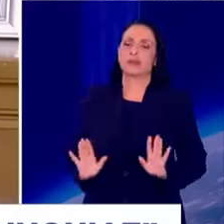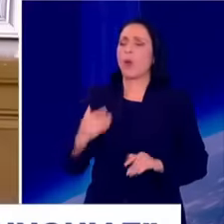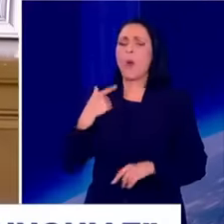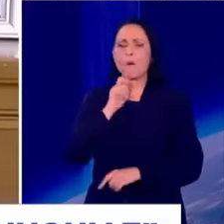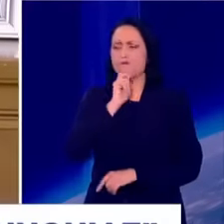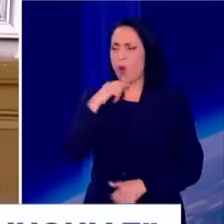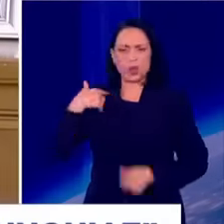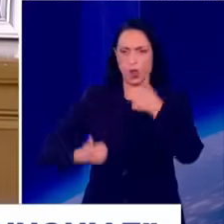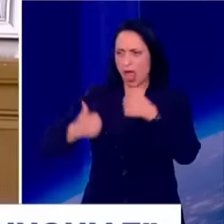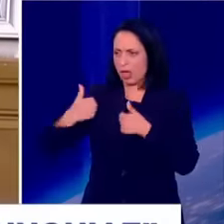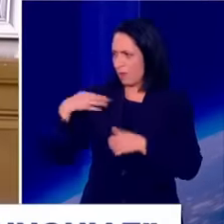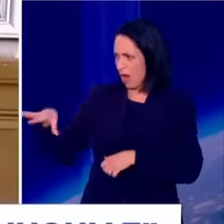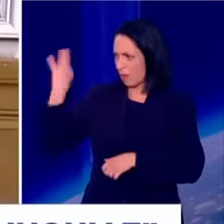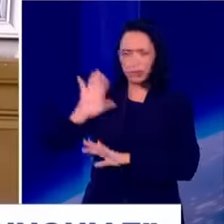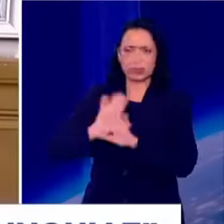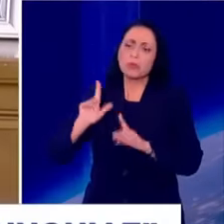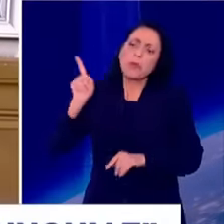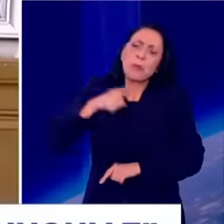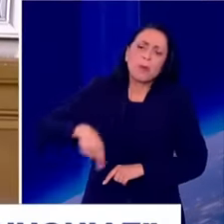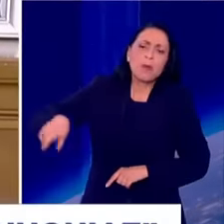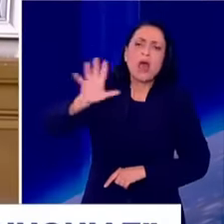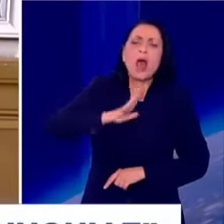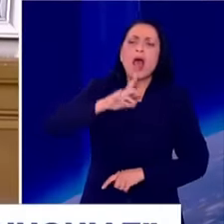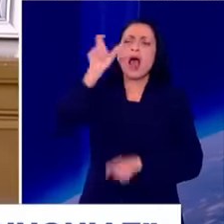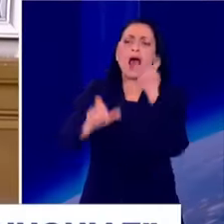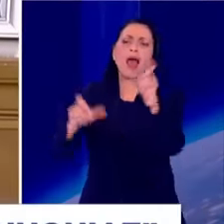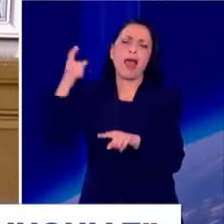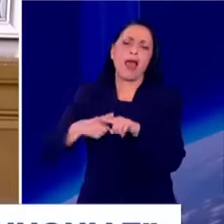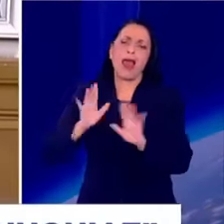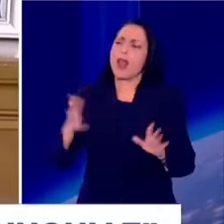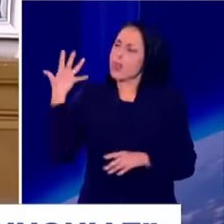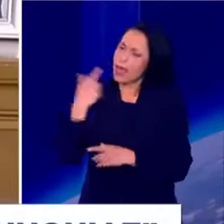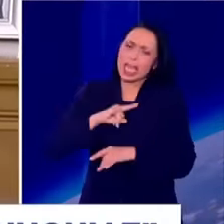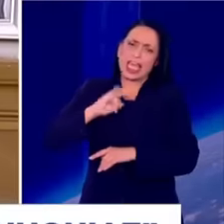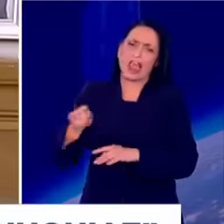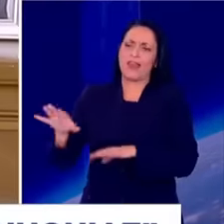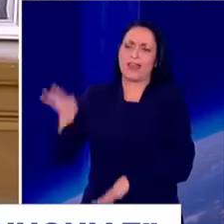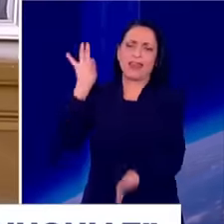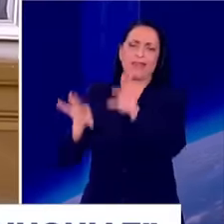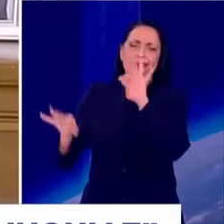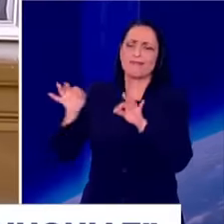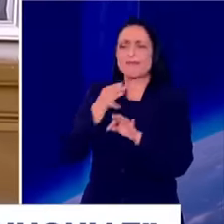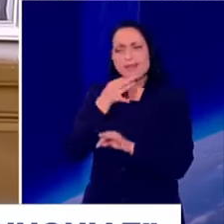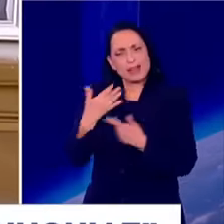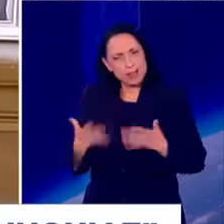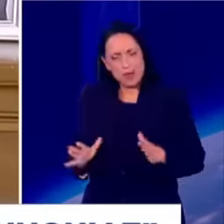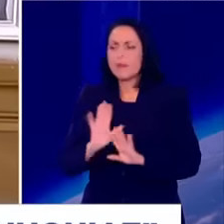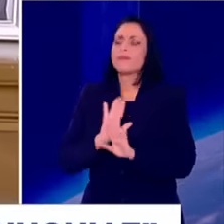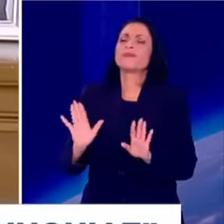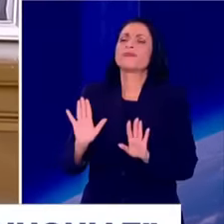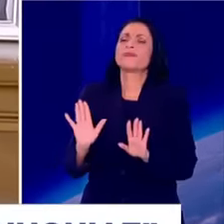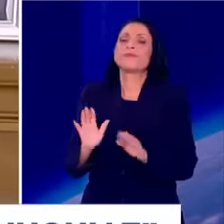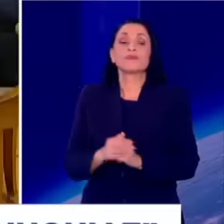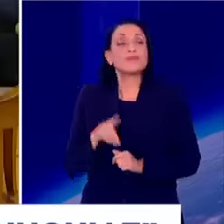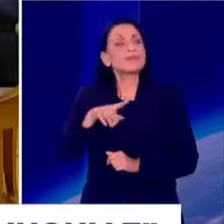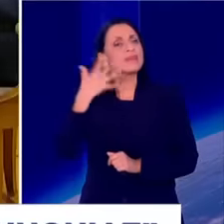δεν έχω επιλέξει. Τον επιλέξει ο ελληνικός λαός ή τον έχει ήδη επιλέξει στον βαθμό που, όπως σας είπα, οι κοινοβουλευτικοί συσχετισμοί δεν αλλάζουν. Κοιτάξτε.